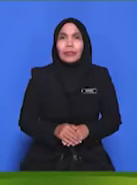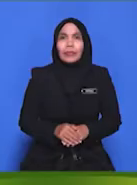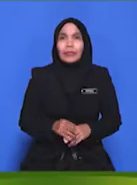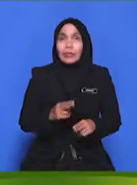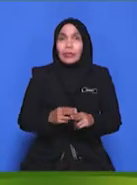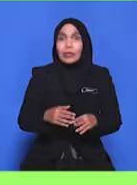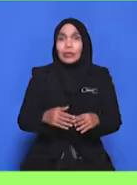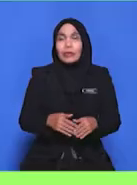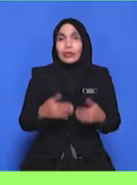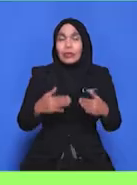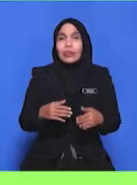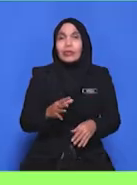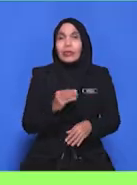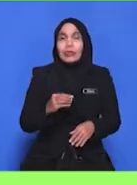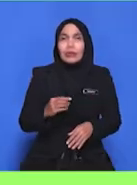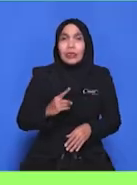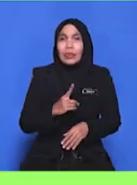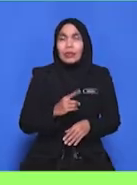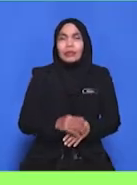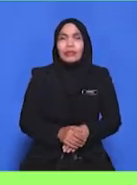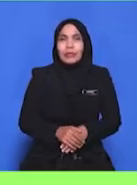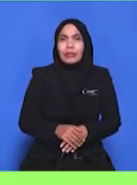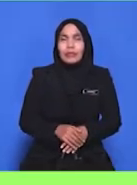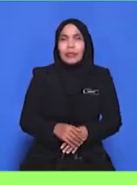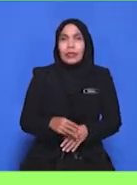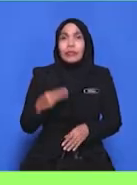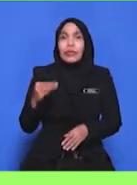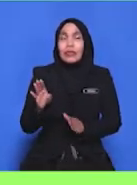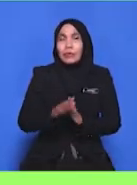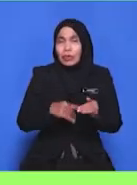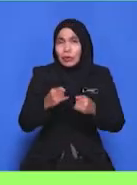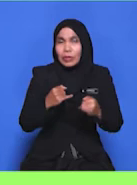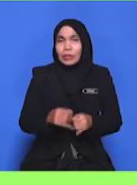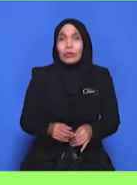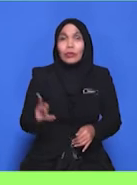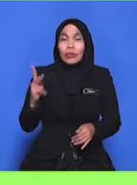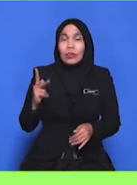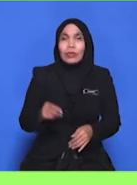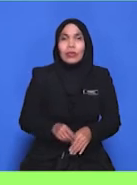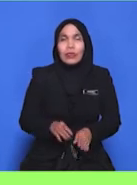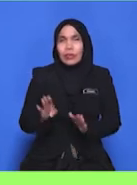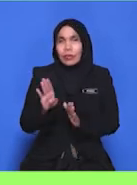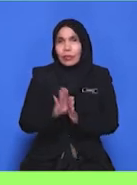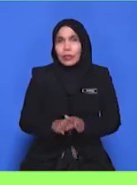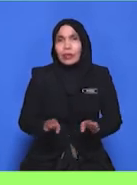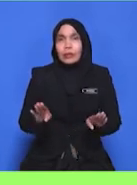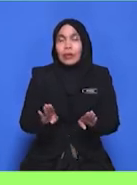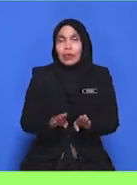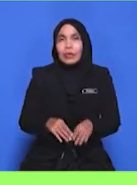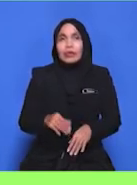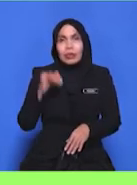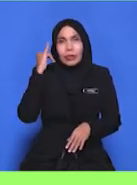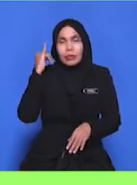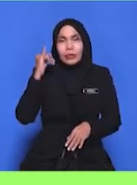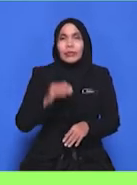dunia. Mereka berjaya menguasai pelbagai ilmu dan kemahiran. Kita juga sepatutnya